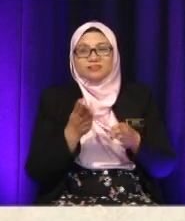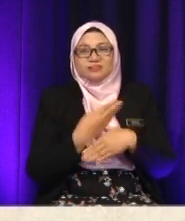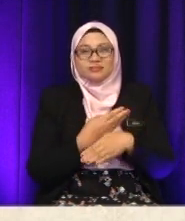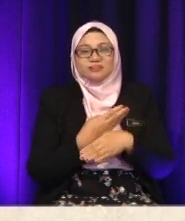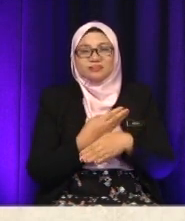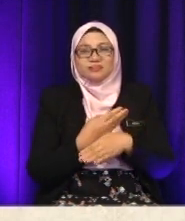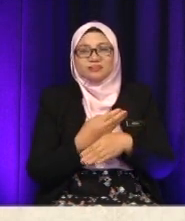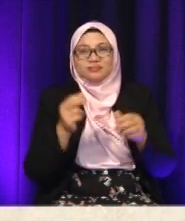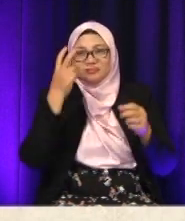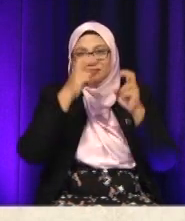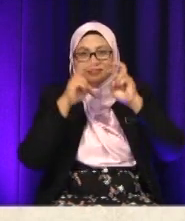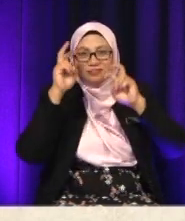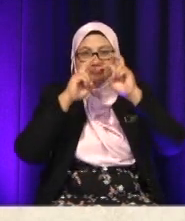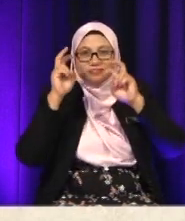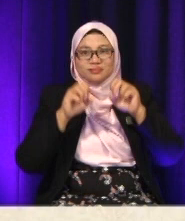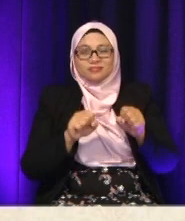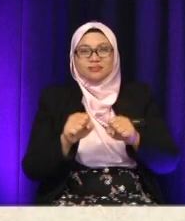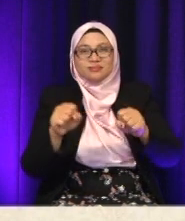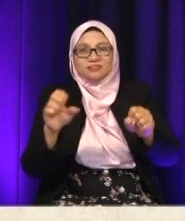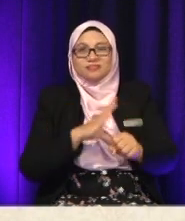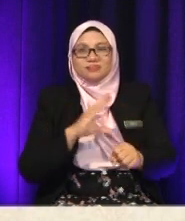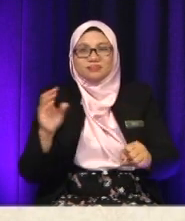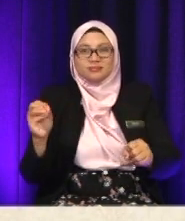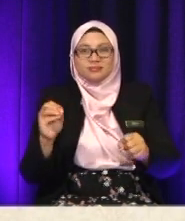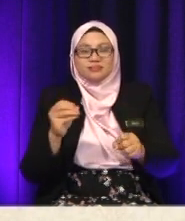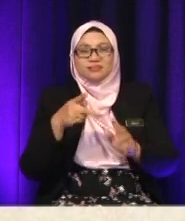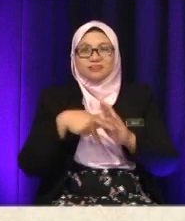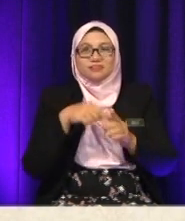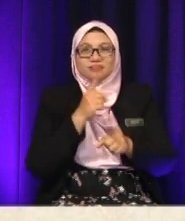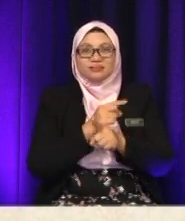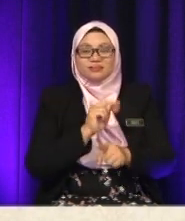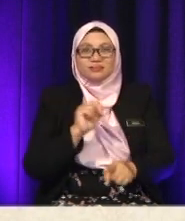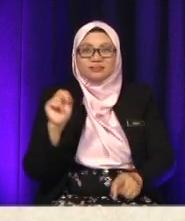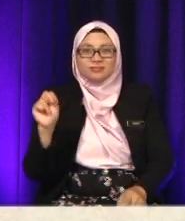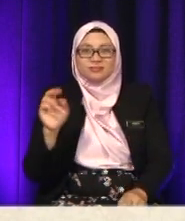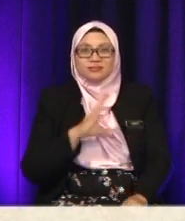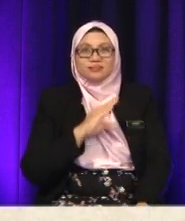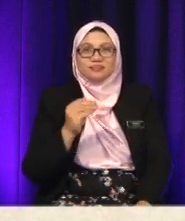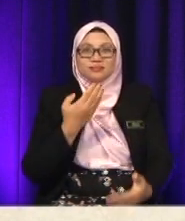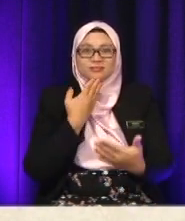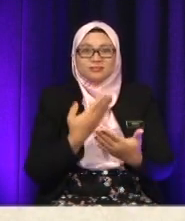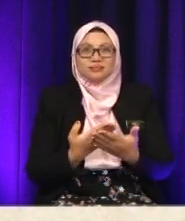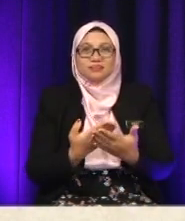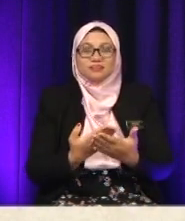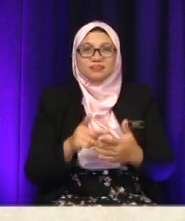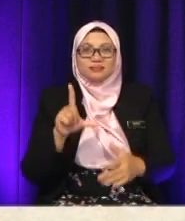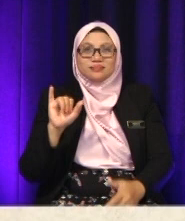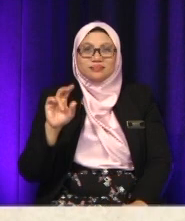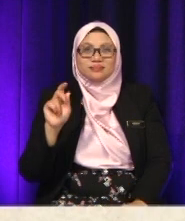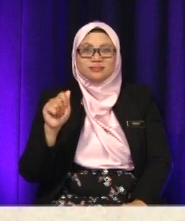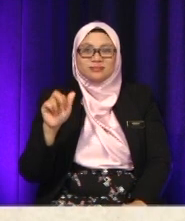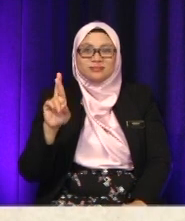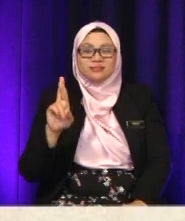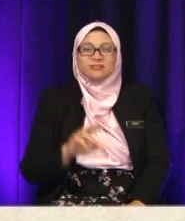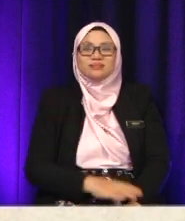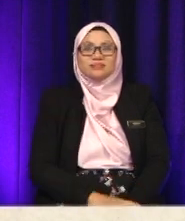memudahkan kerja pembetulan dan perbaikan itu saja Oke kita perlukan benar tuh Oh ya nanti agak suka